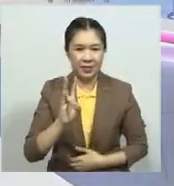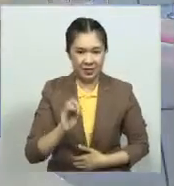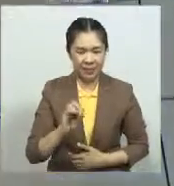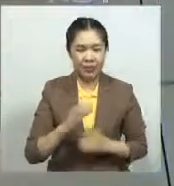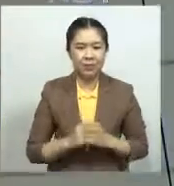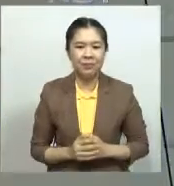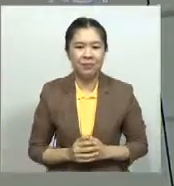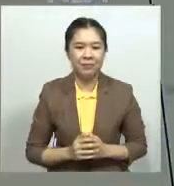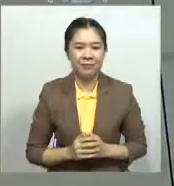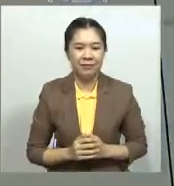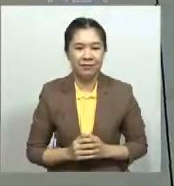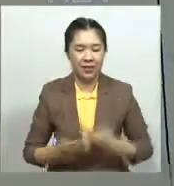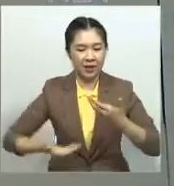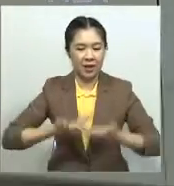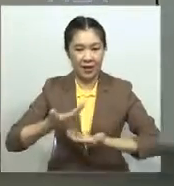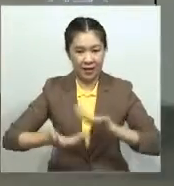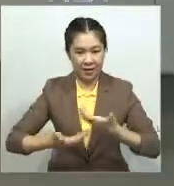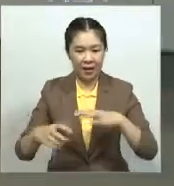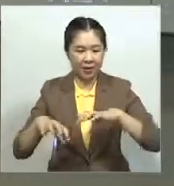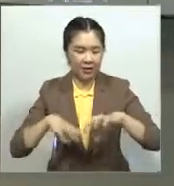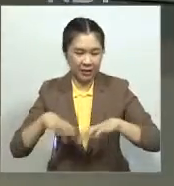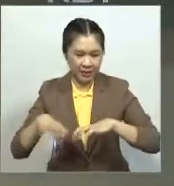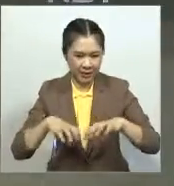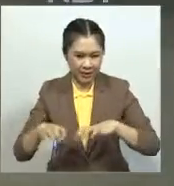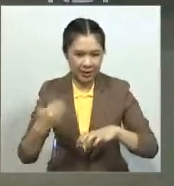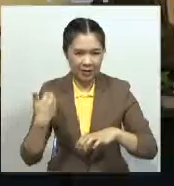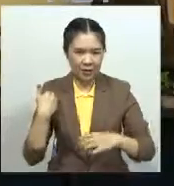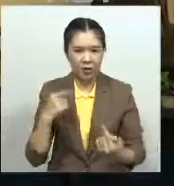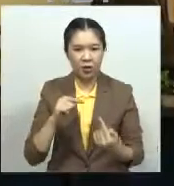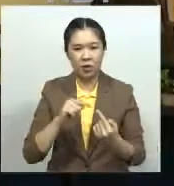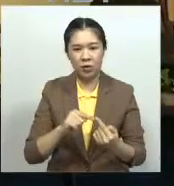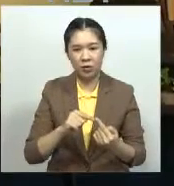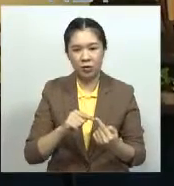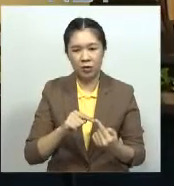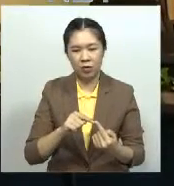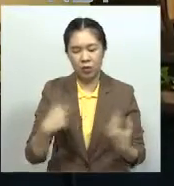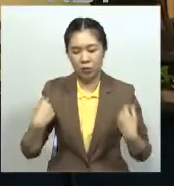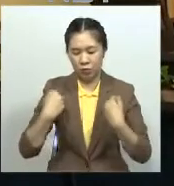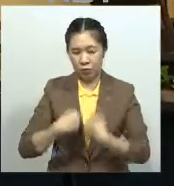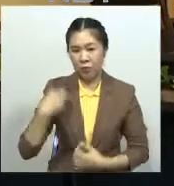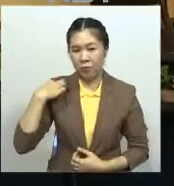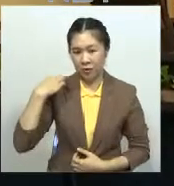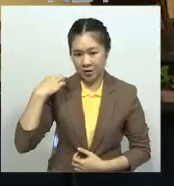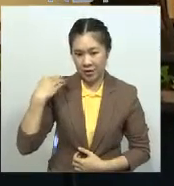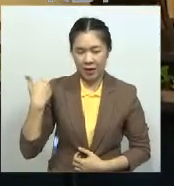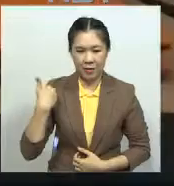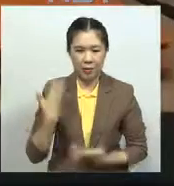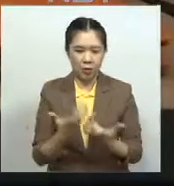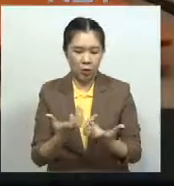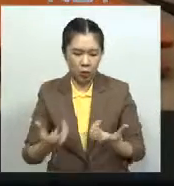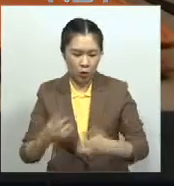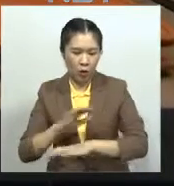3งานแสดงสินค้าไลฟ์สไตล์ที่นำมาจัดร่วมกันนะคะได้แก่งานแสดงสินค้าแฟชั่นและงานแสดงสินค้าเครื่